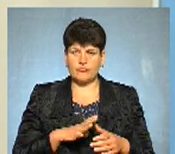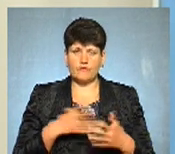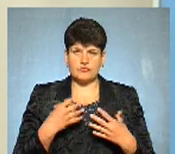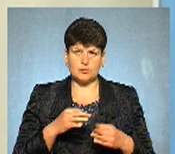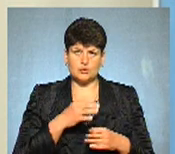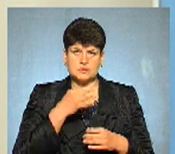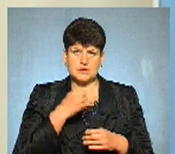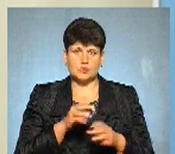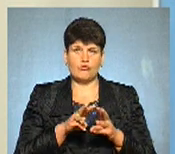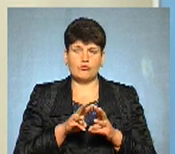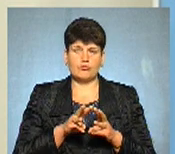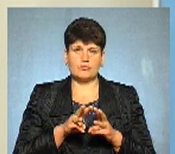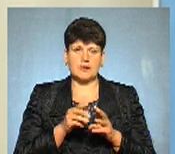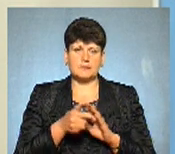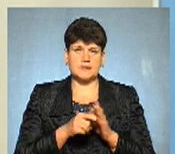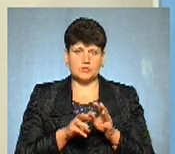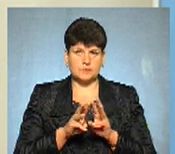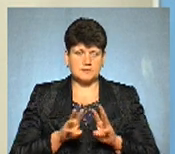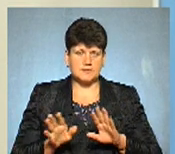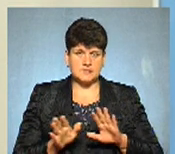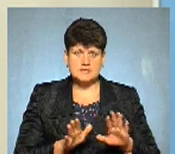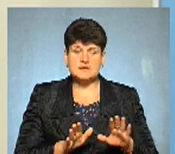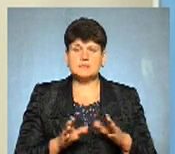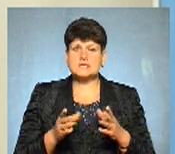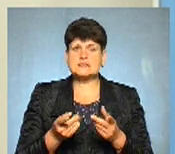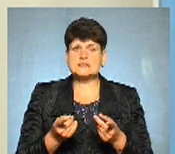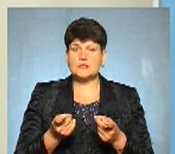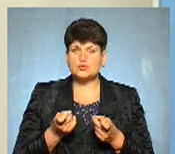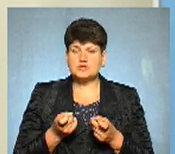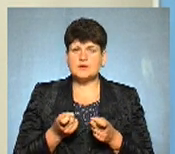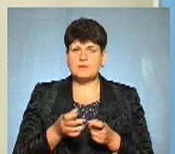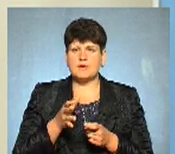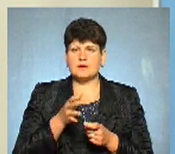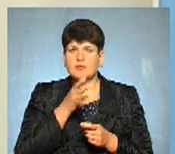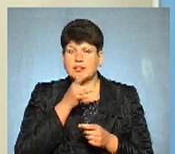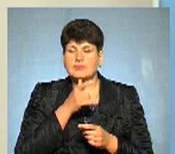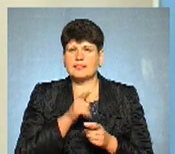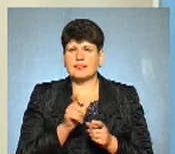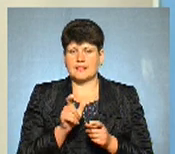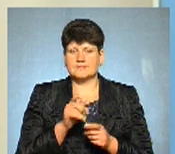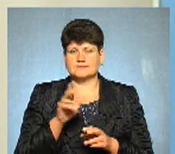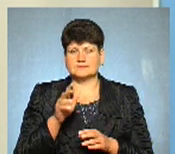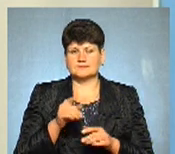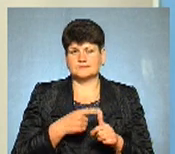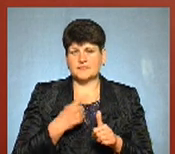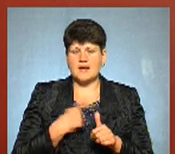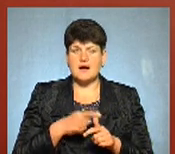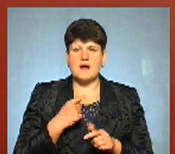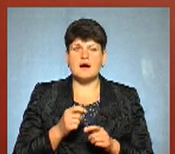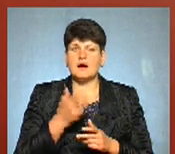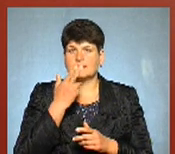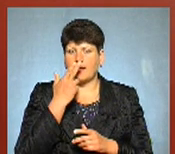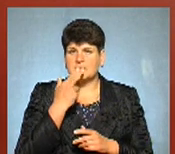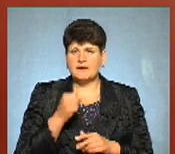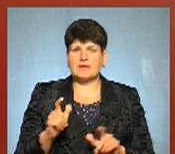Кабінетом міністрів, і теж з залученням цього терміну «адаптивний карантин». Стосовно адаптивного